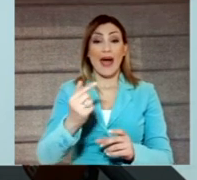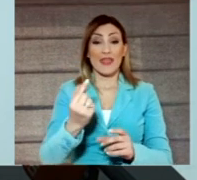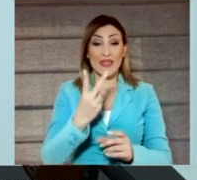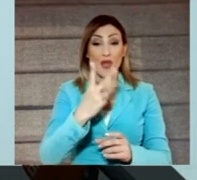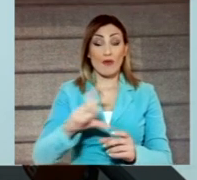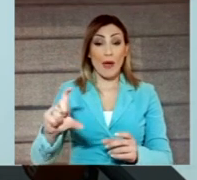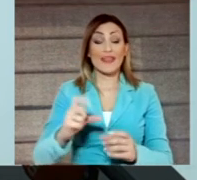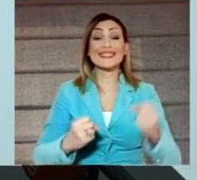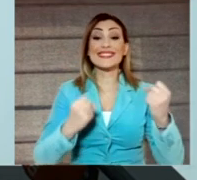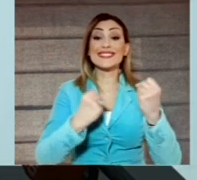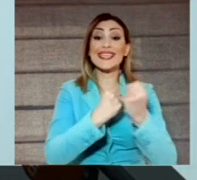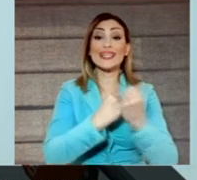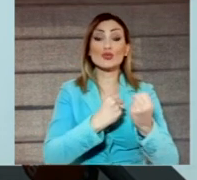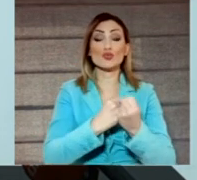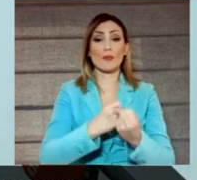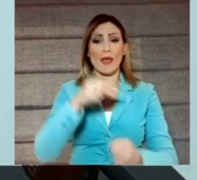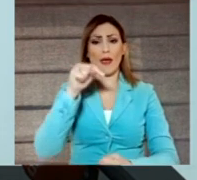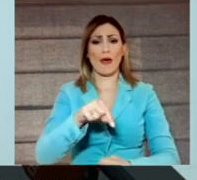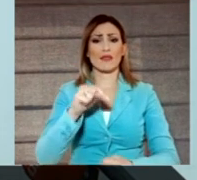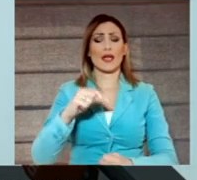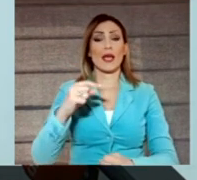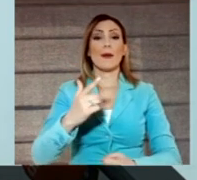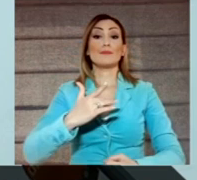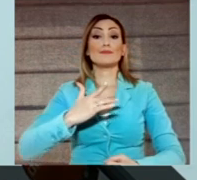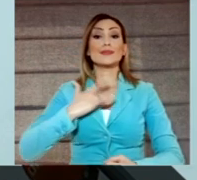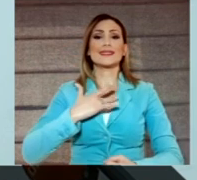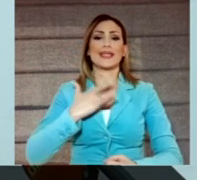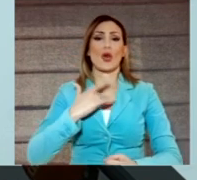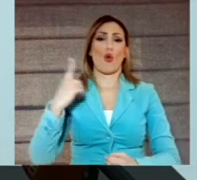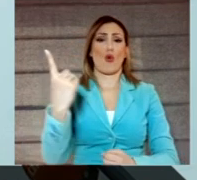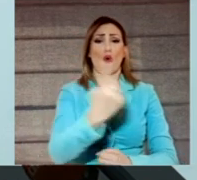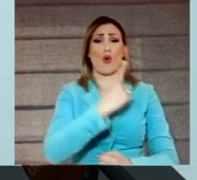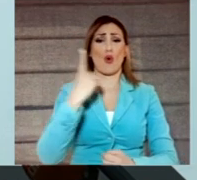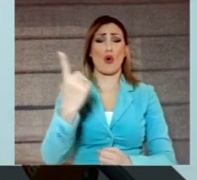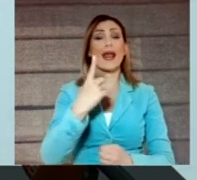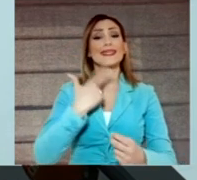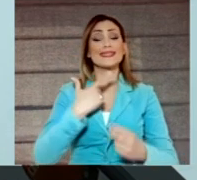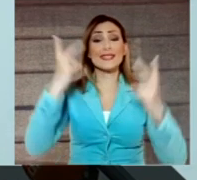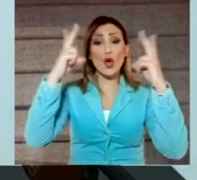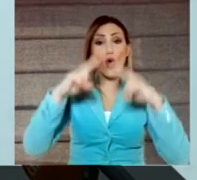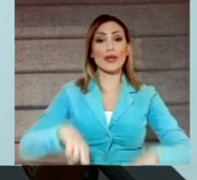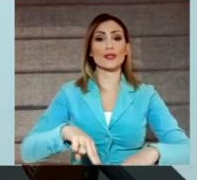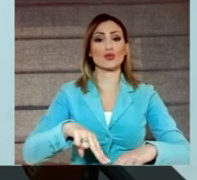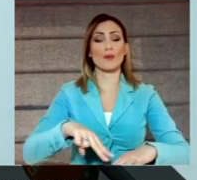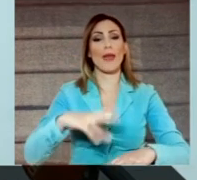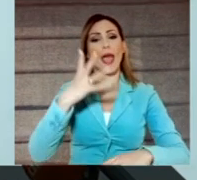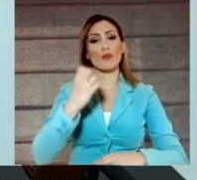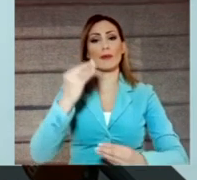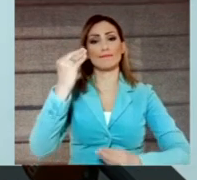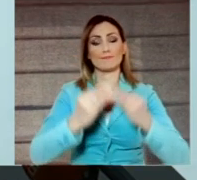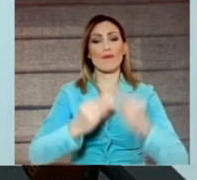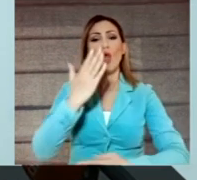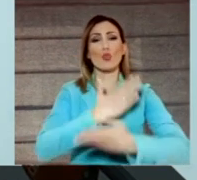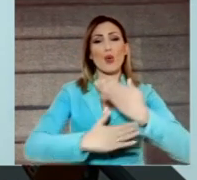στηρίχθηκαν κυρίως και σε κοινωνικοψυχολογικούς παράγοντες. Αναγνωρίζω ότι έχει επέλθει κόπος, κούραση και